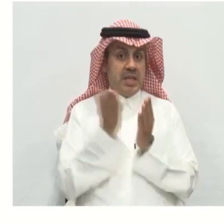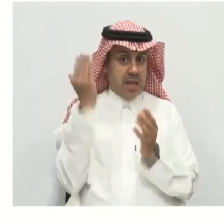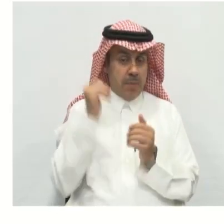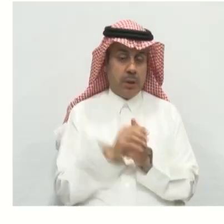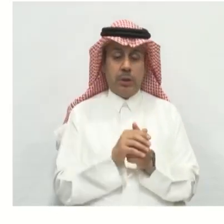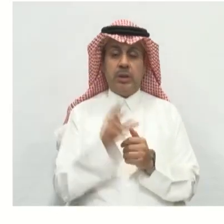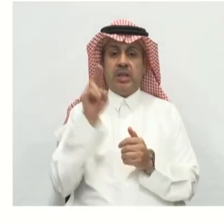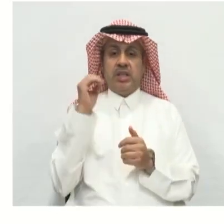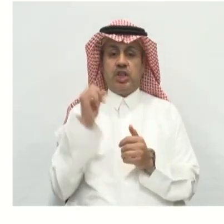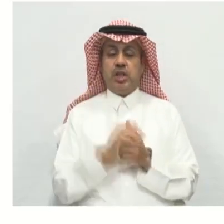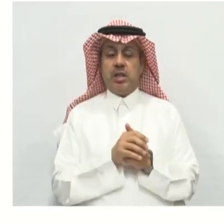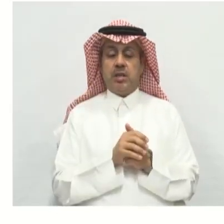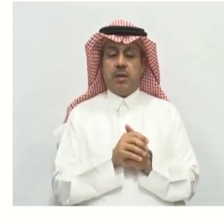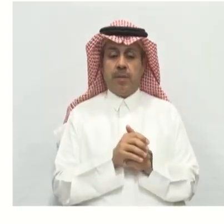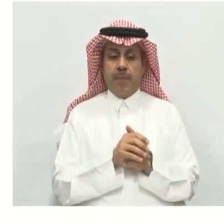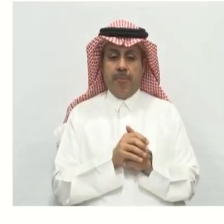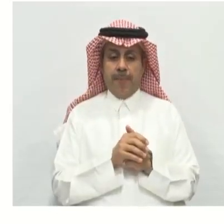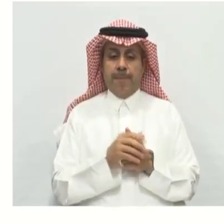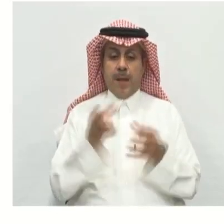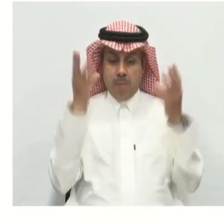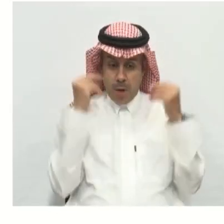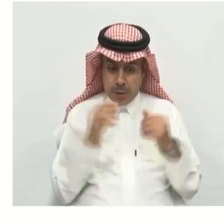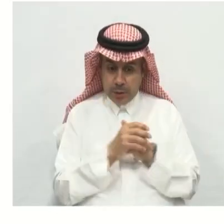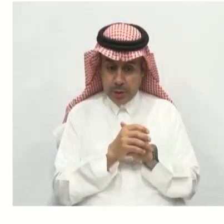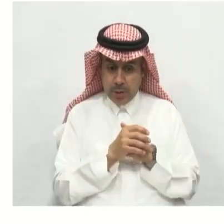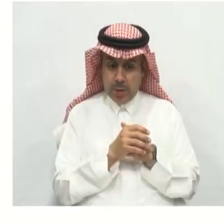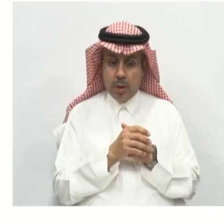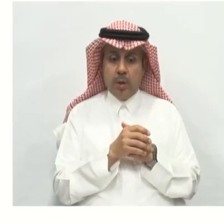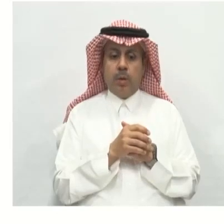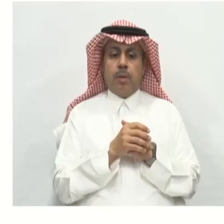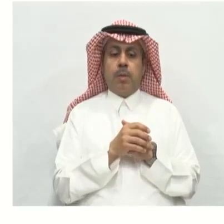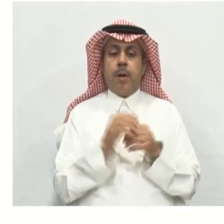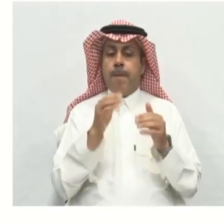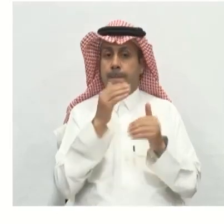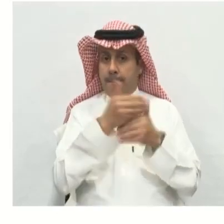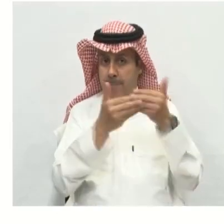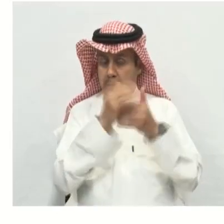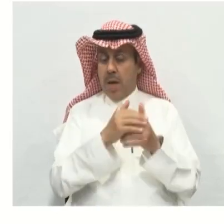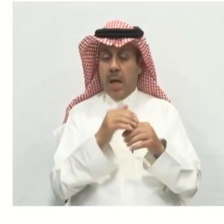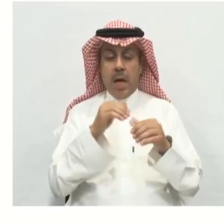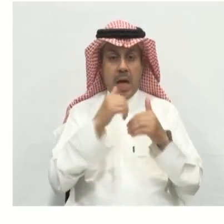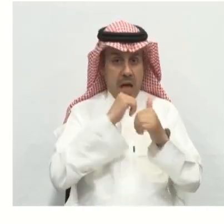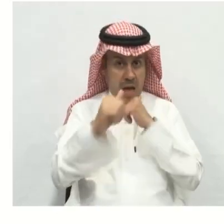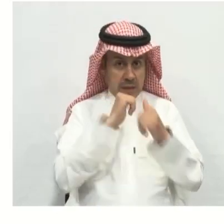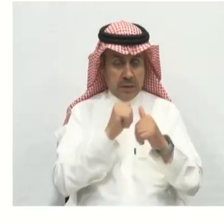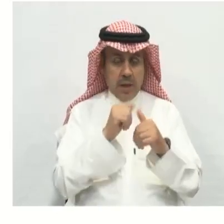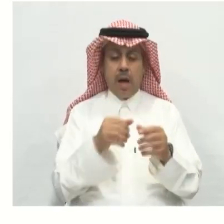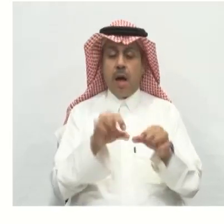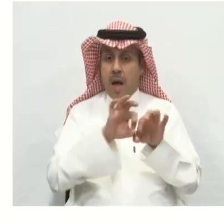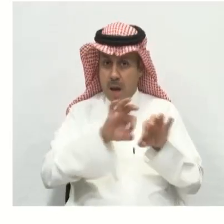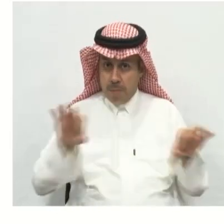المسبقه تحدثنا عن اداه كاونت فكترا ايزر وتحدثنا ايضا عن بناء خط انابيب التنبؤ عن شرح